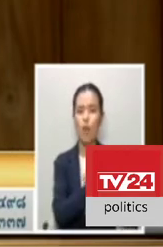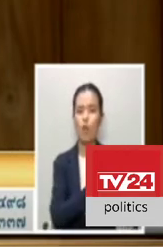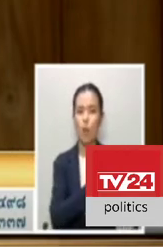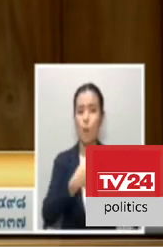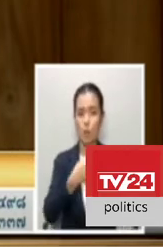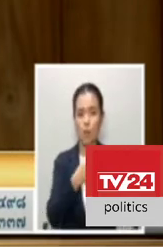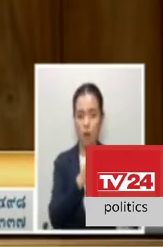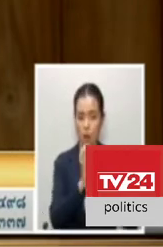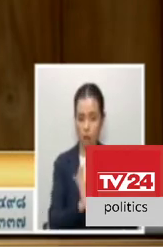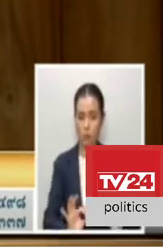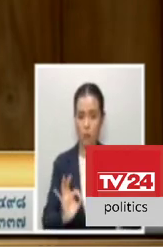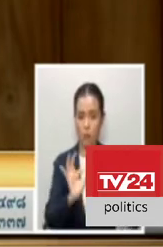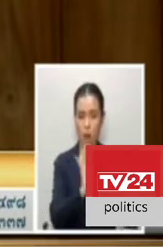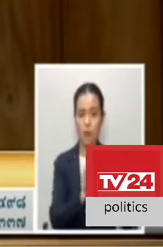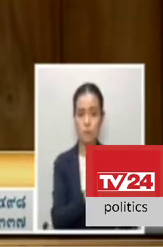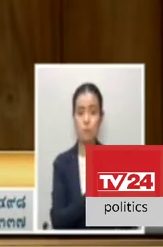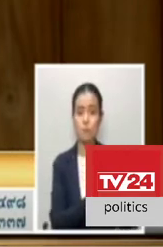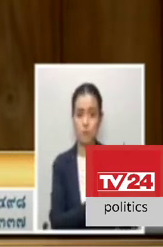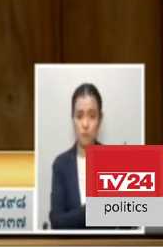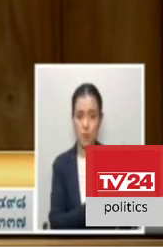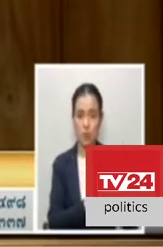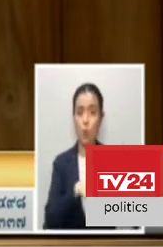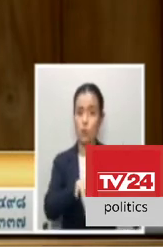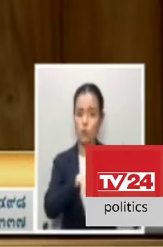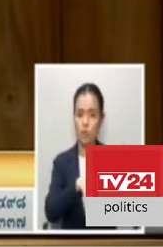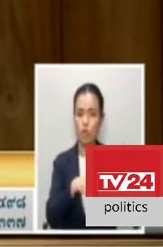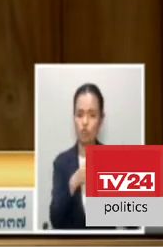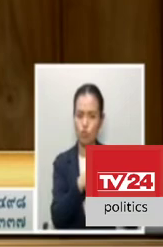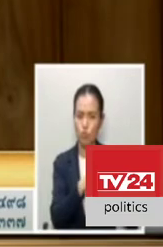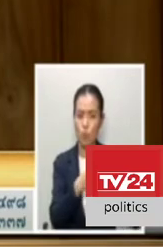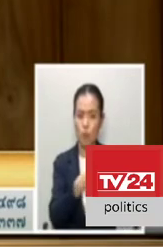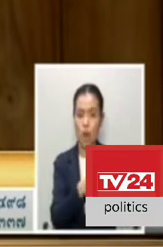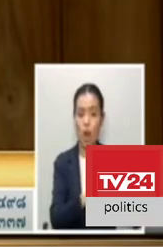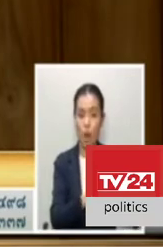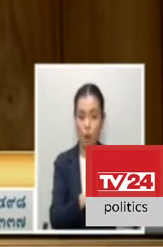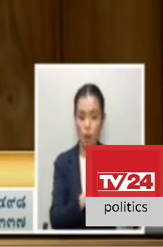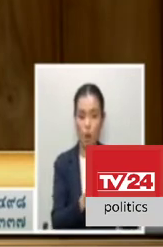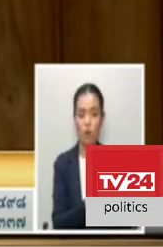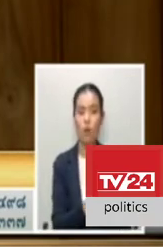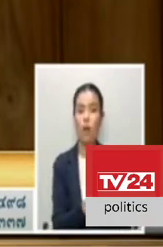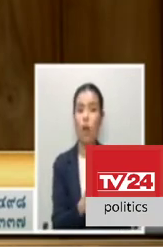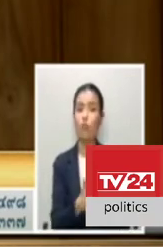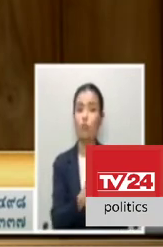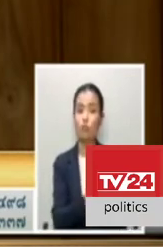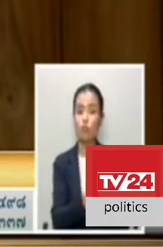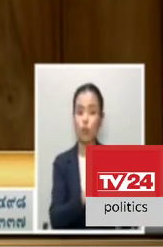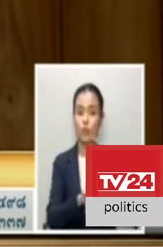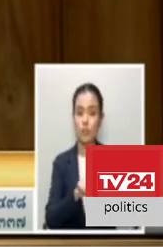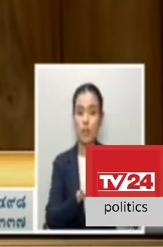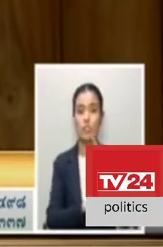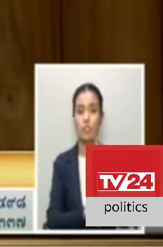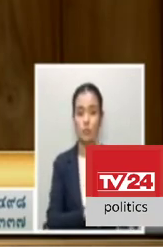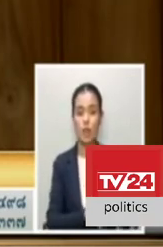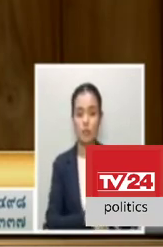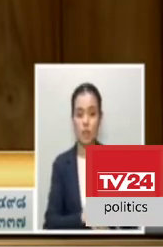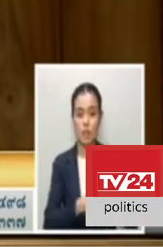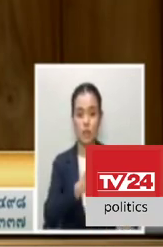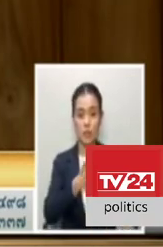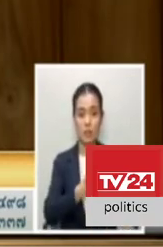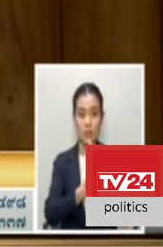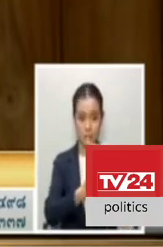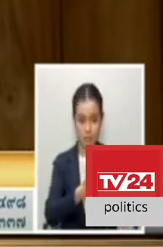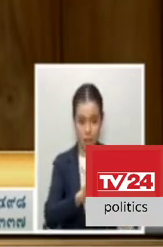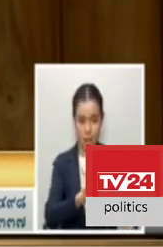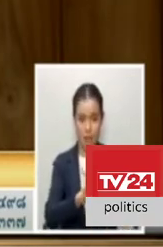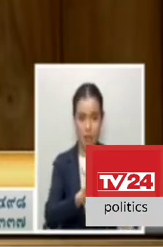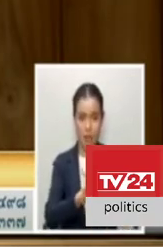ใหญ่มี impeachment ในขณะเดียวกันในช่วงต้นเดือนพฤศจิกายนก็จะมีการเลือกตั้ง